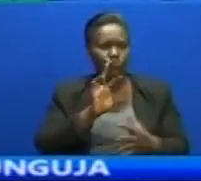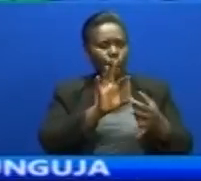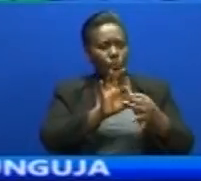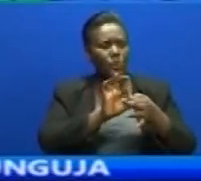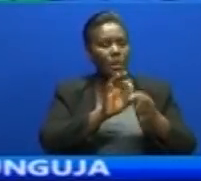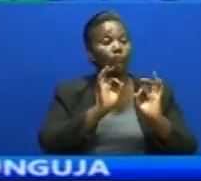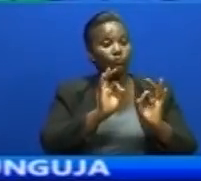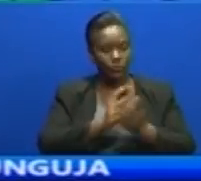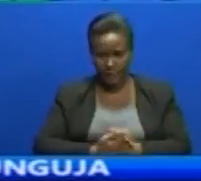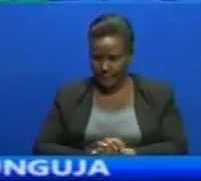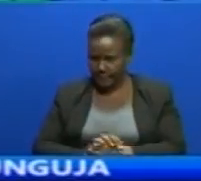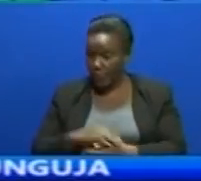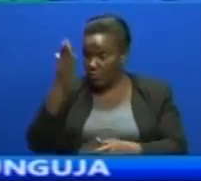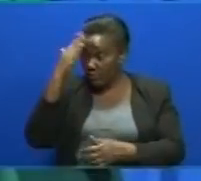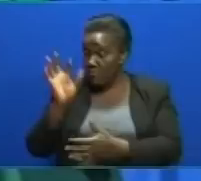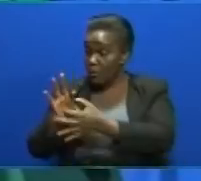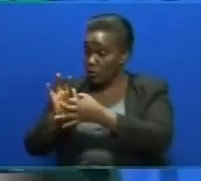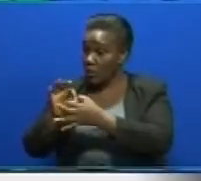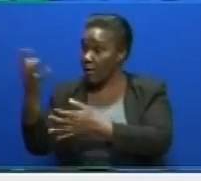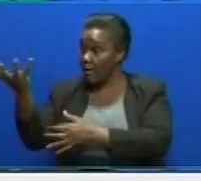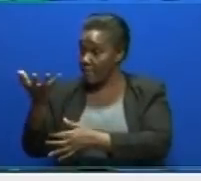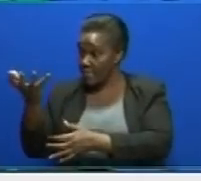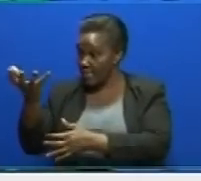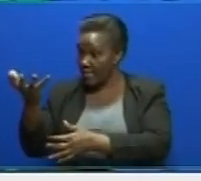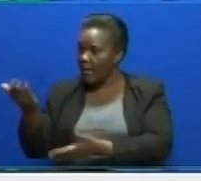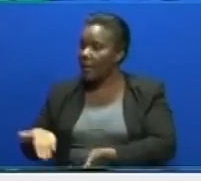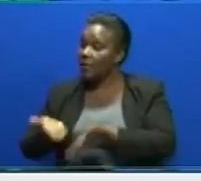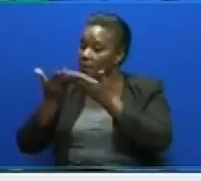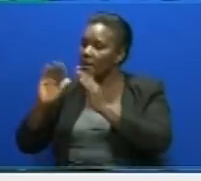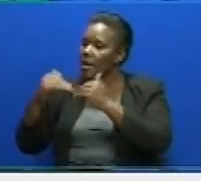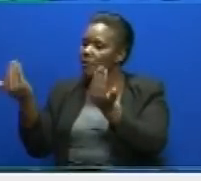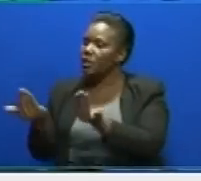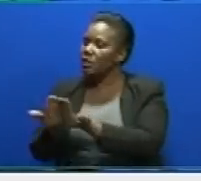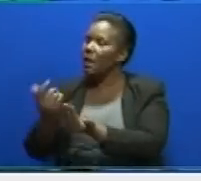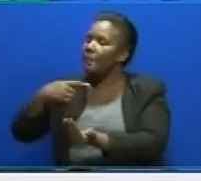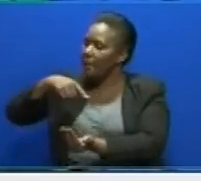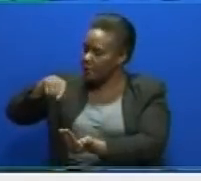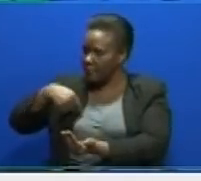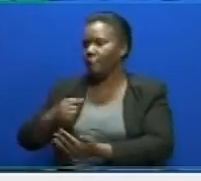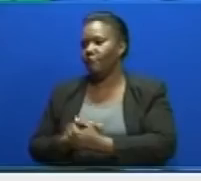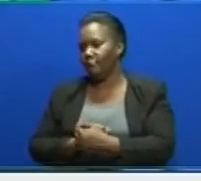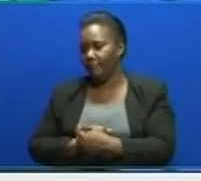mahusiano ya kijamii ndio yanatufanya chama chetu kiwe chama cha kuthamini utu.